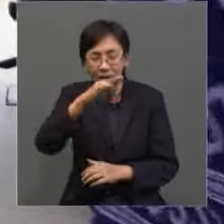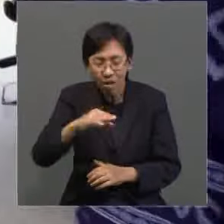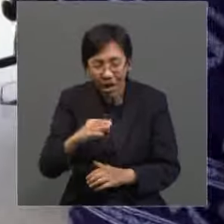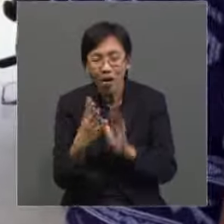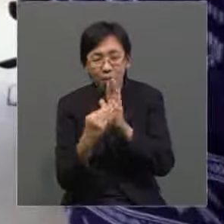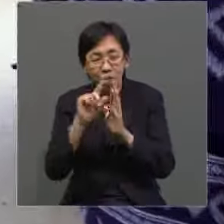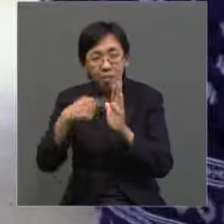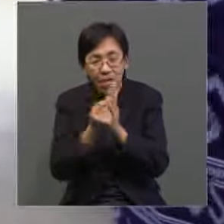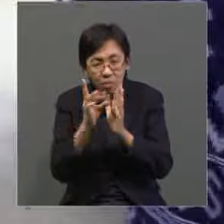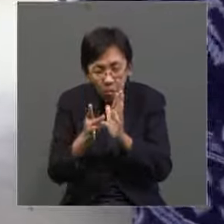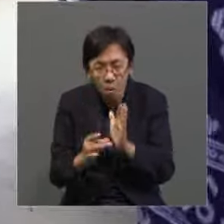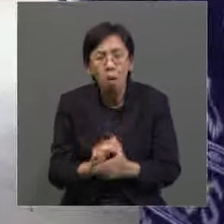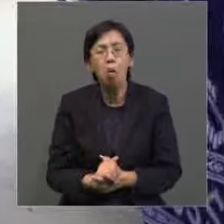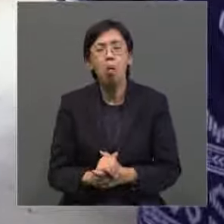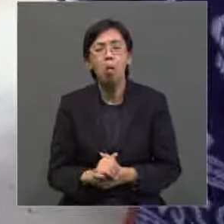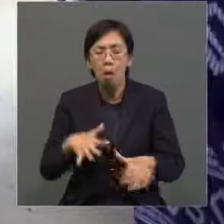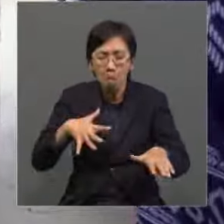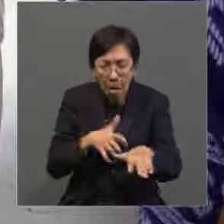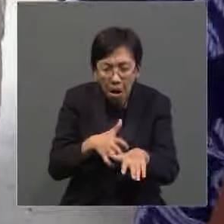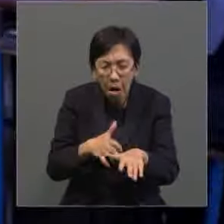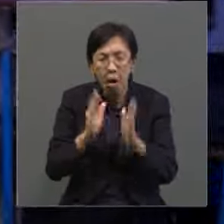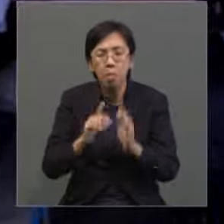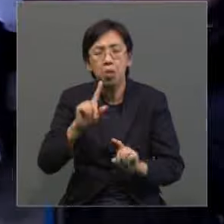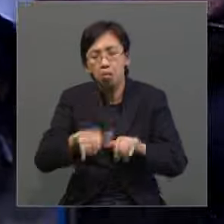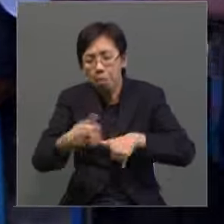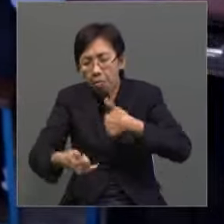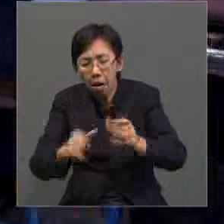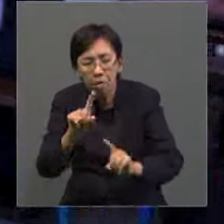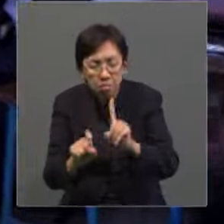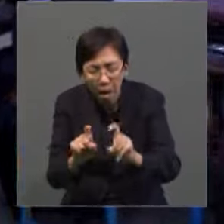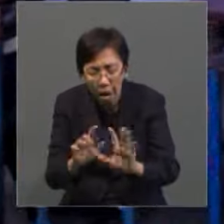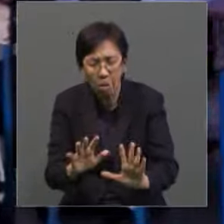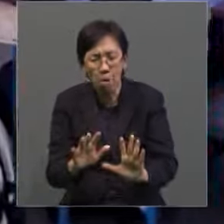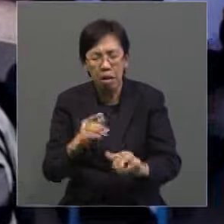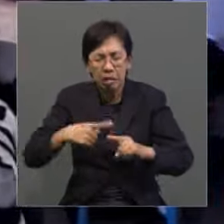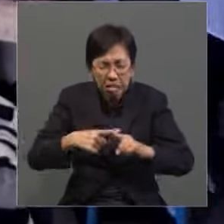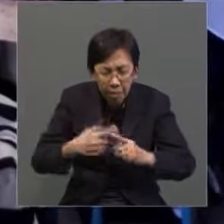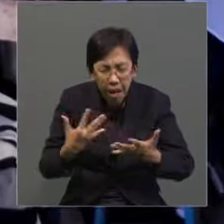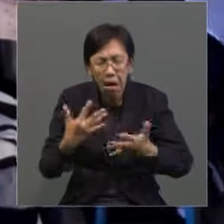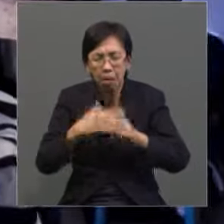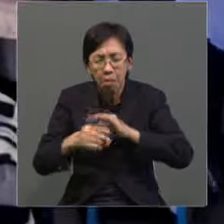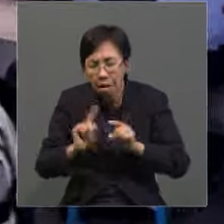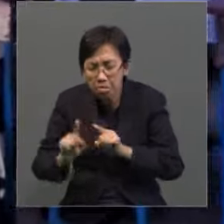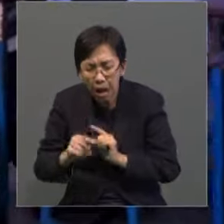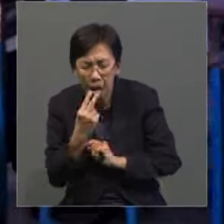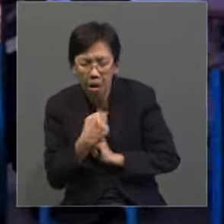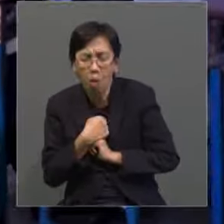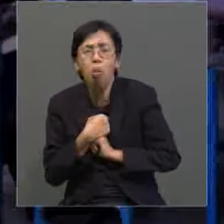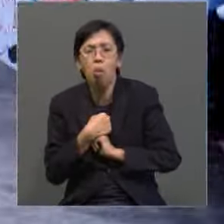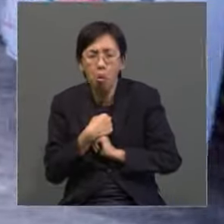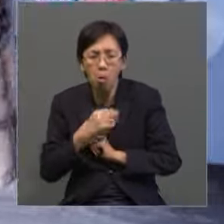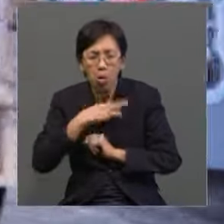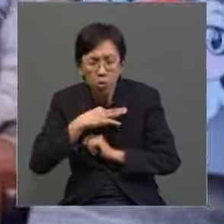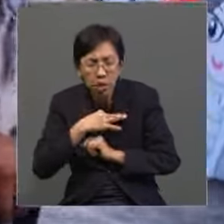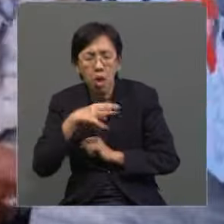ที่เห็นภาพที่มันเกิดความสูญเสียในต่างๆนะครับก็นักเรียนรู้สึกว่าเริ่มมีความเข้าใจนะครับเริ่มที่จะตระ